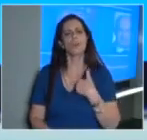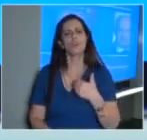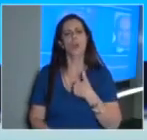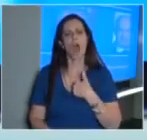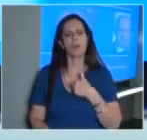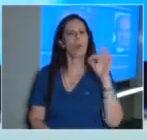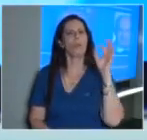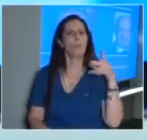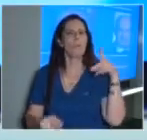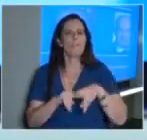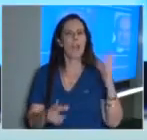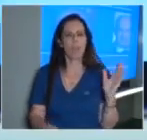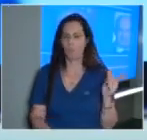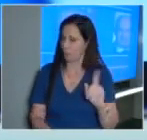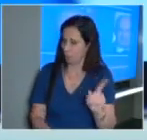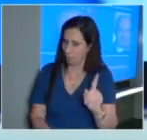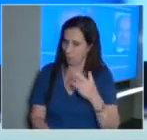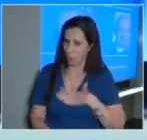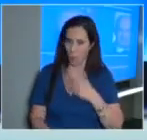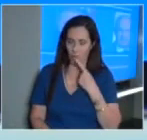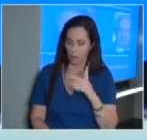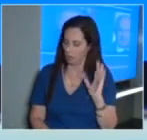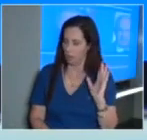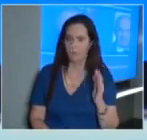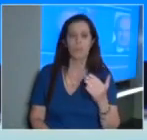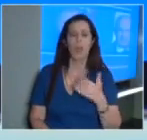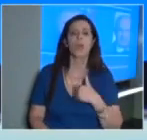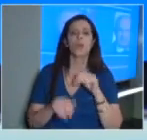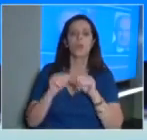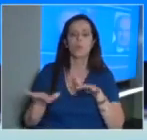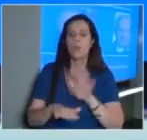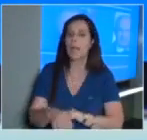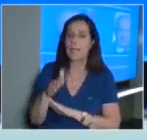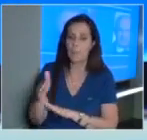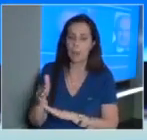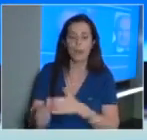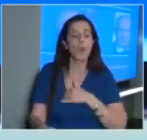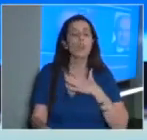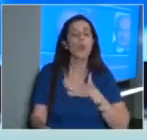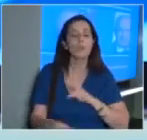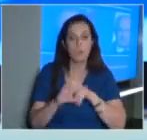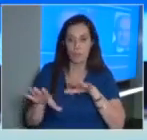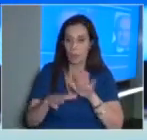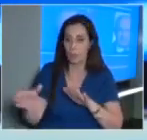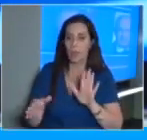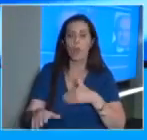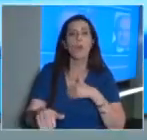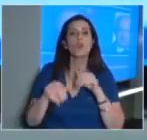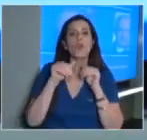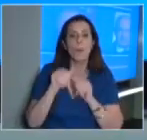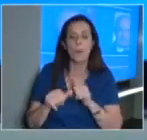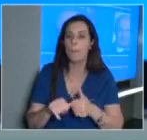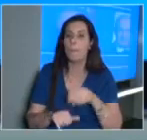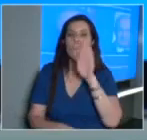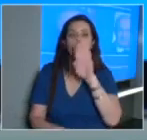שאנחנו תוקעים את ממשלת ימין. אז אני רוצה להגיד חד וחלק, אנחנו תומכים בממשלת ימין, אנחנו רוצים להיכנס לממשלת ימין, אנחנו גם תומכים